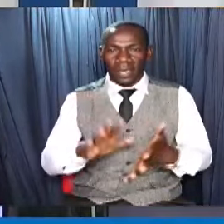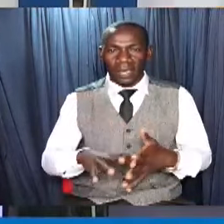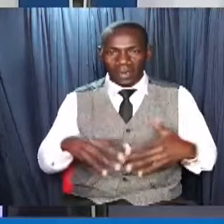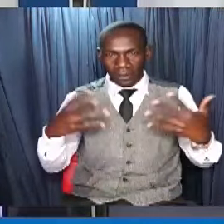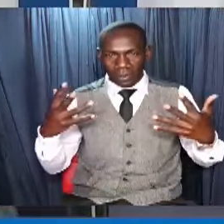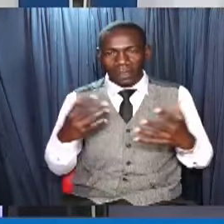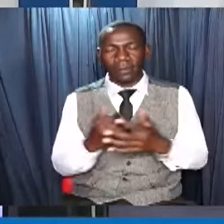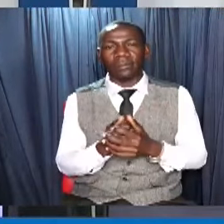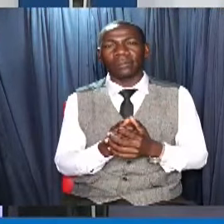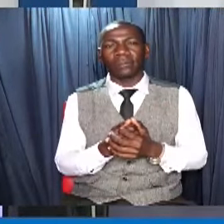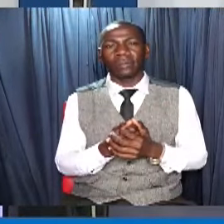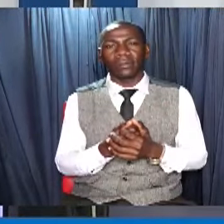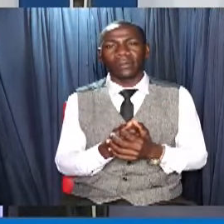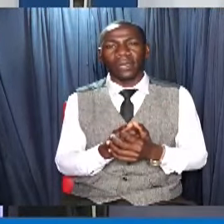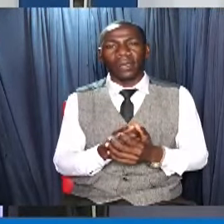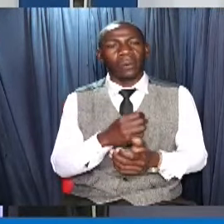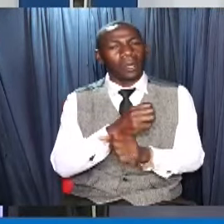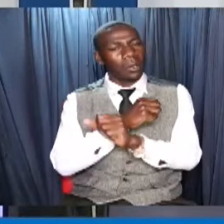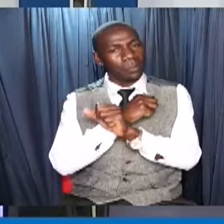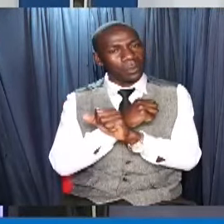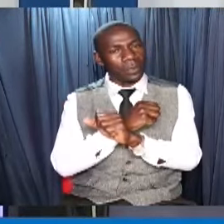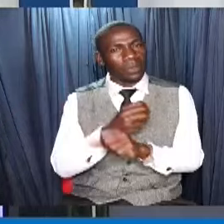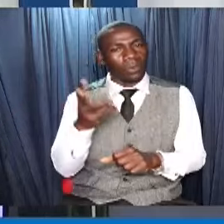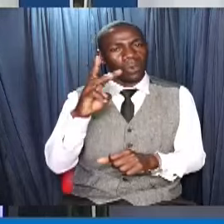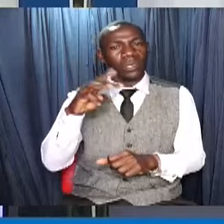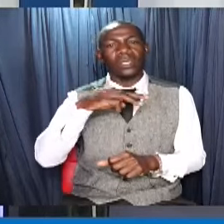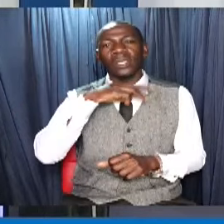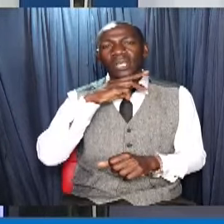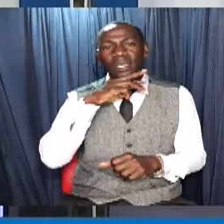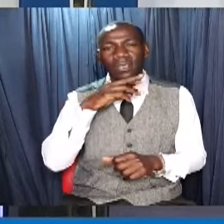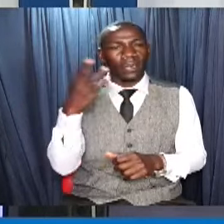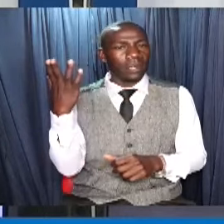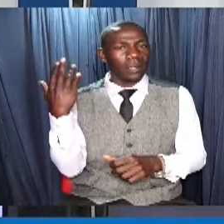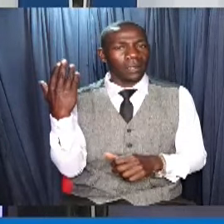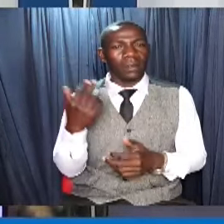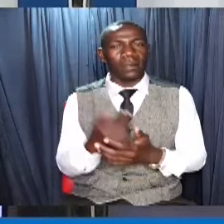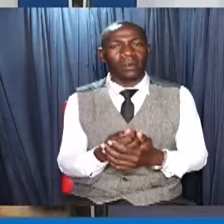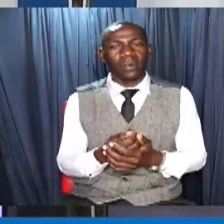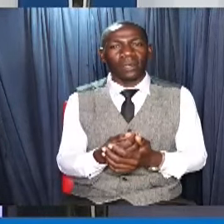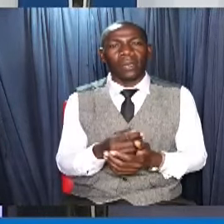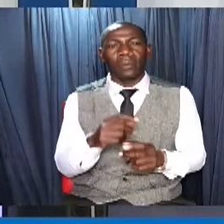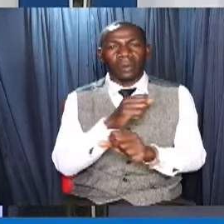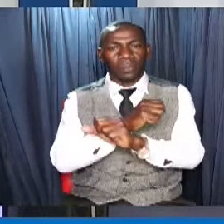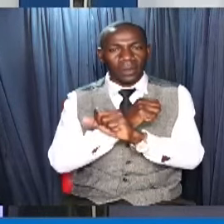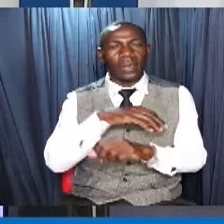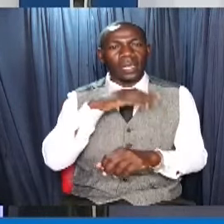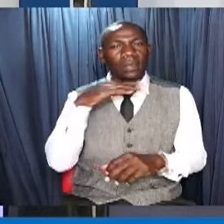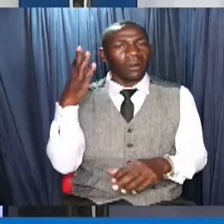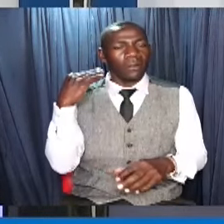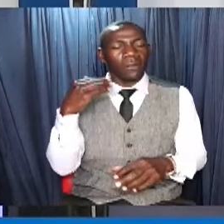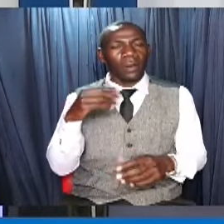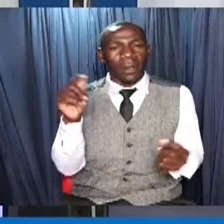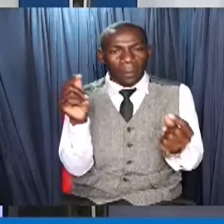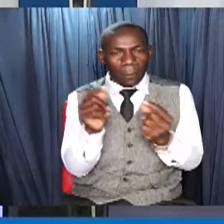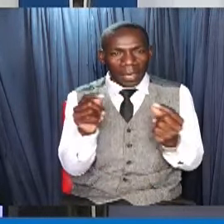Hallelujah. Hallelujah. Mimi kingazangu zilikufa. My defense died off. Kingazangu zilikufa. My defense died. Ba uchungu wa